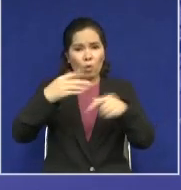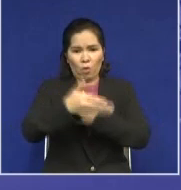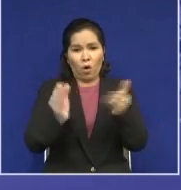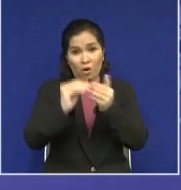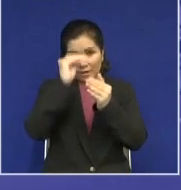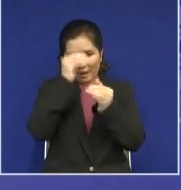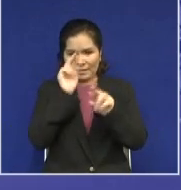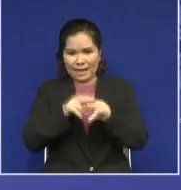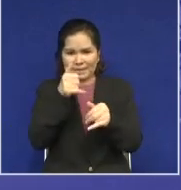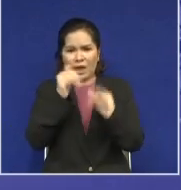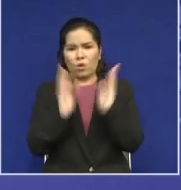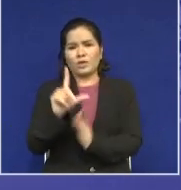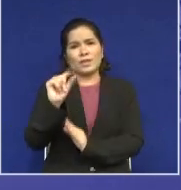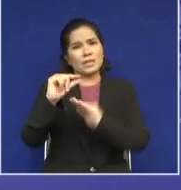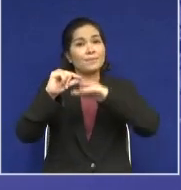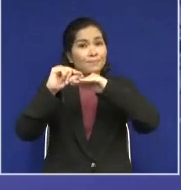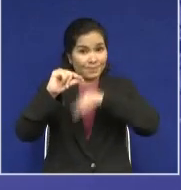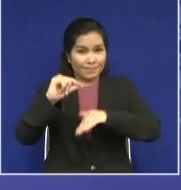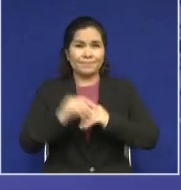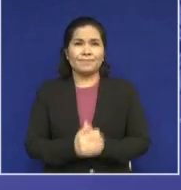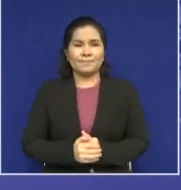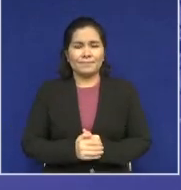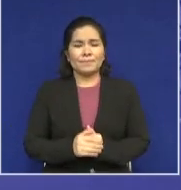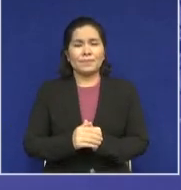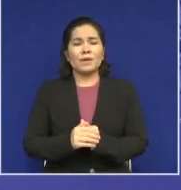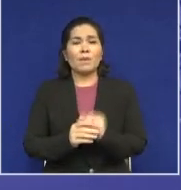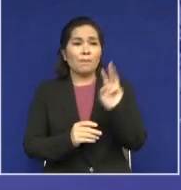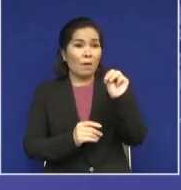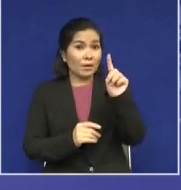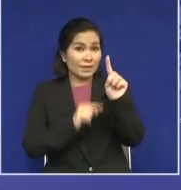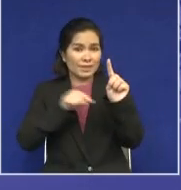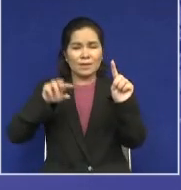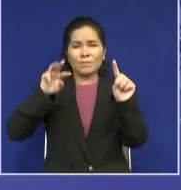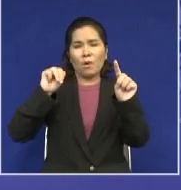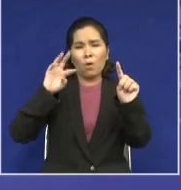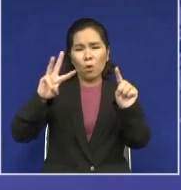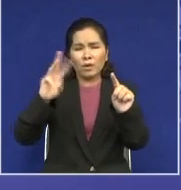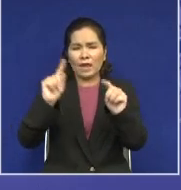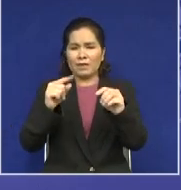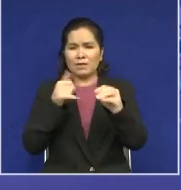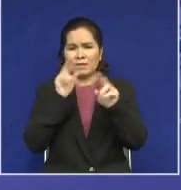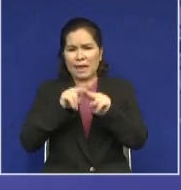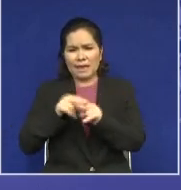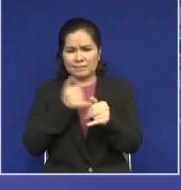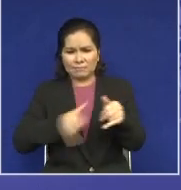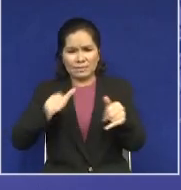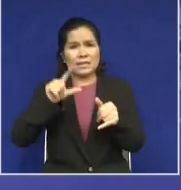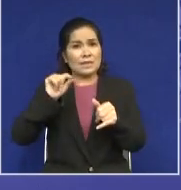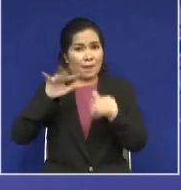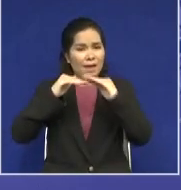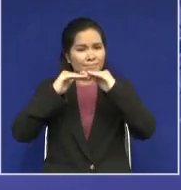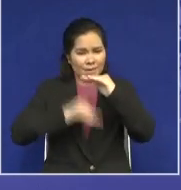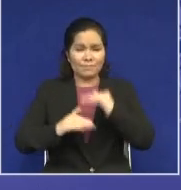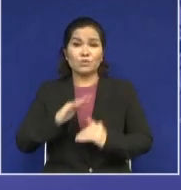ไม่เกิน20คนต่อห้องค่ะในระดับมัธยมศึกษาก็มีการกำหนดให้ไม่เกิน25คนต่อห้องแต่หากว่าโร